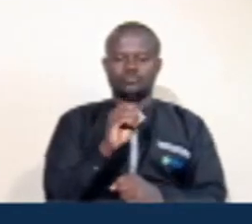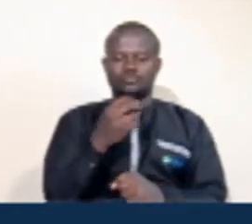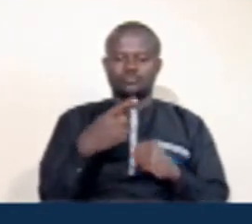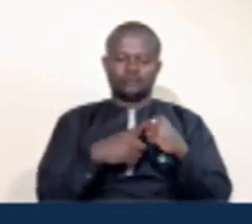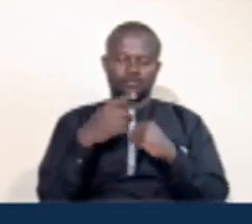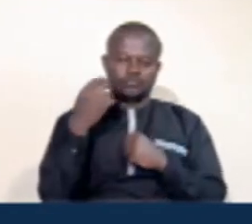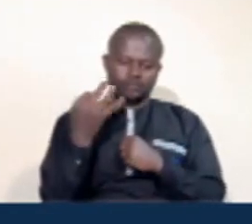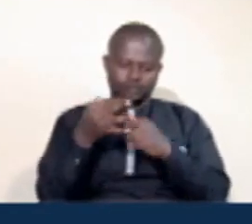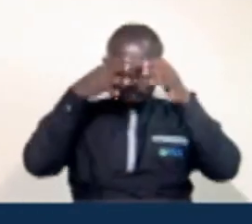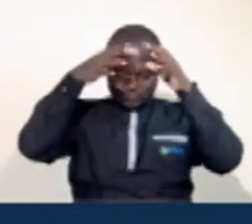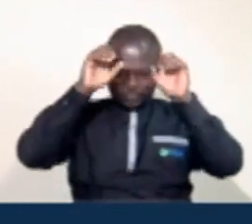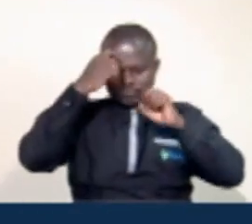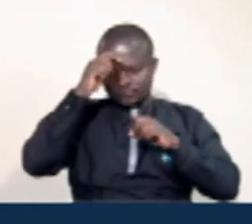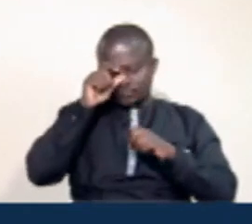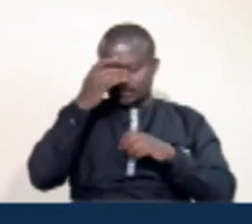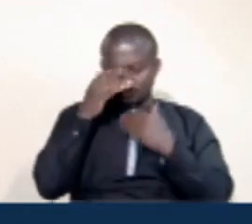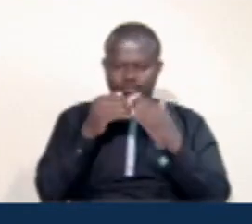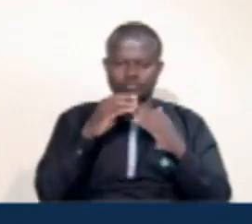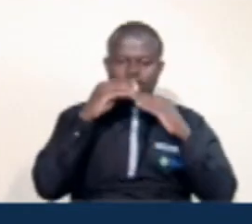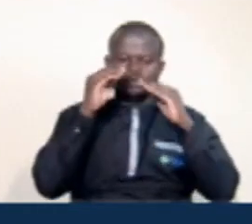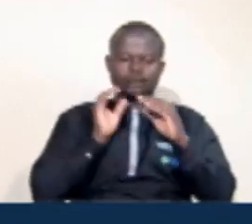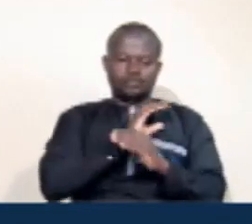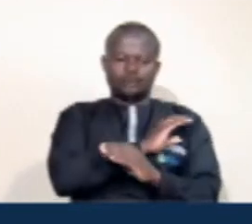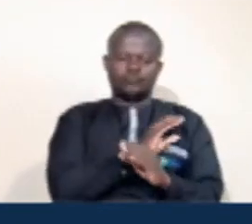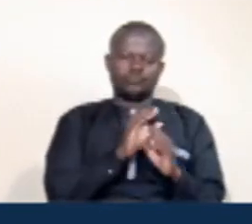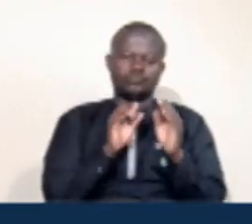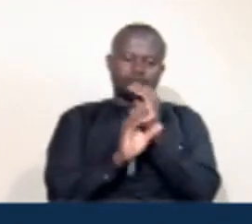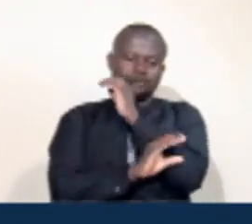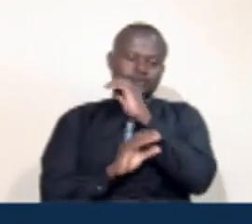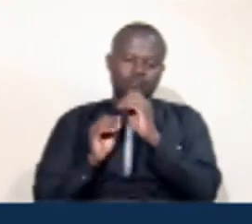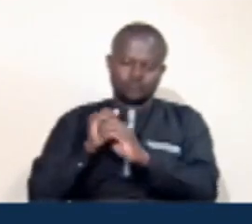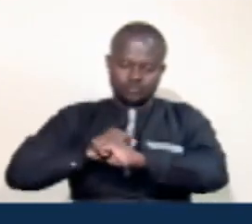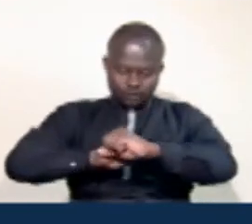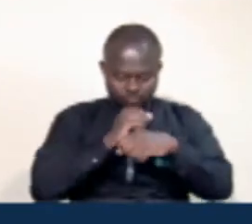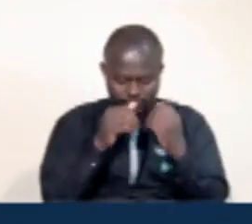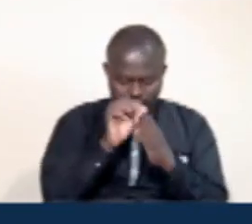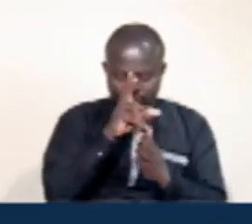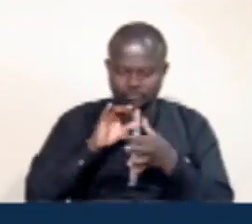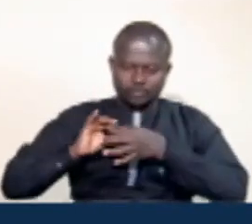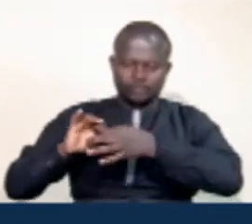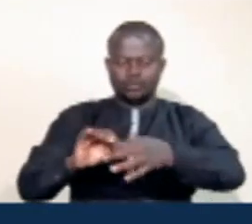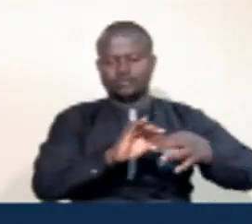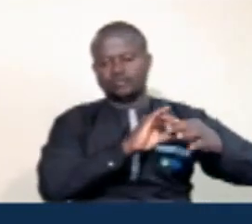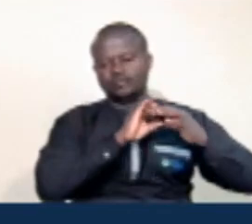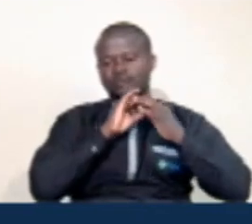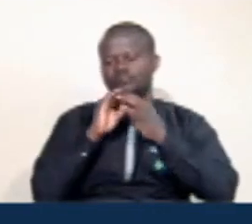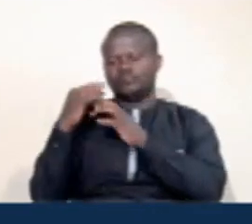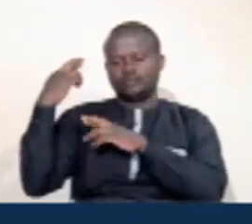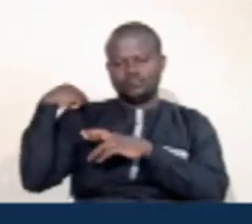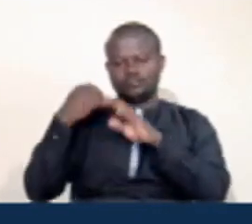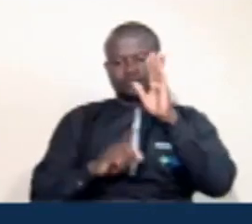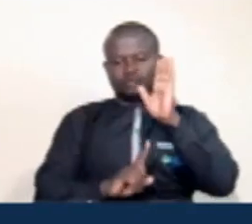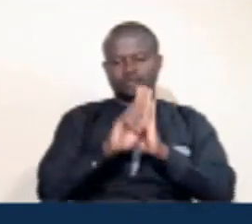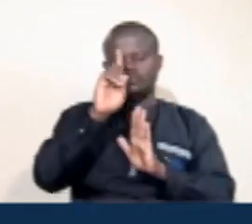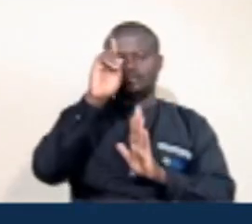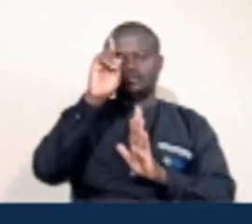2063. Perezida Kagame n'umuyobozi w'akanama k'abakuru b'ihugu kiga ku cyerekezo cy'urwego rw'umuryango wa Afurika yunze ubumwe rushinzwe